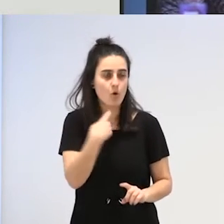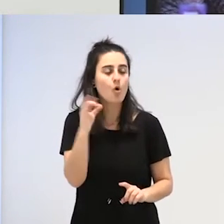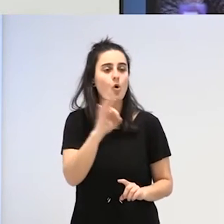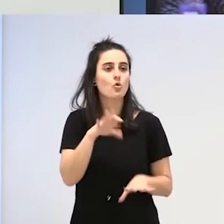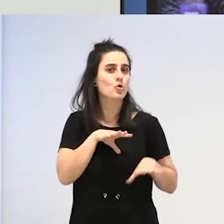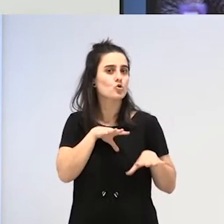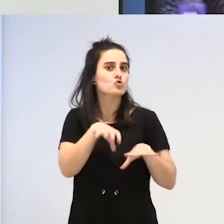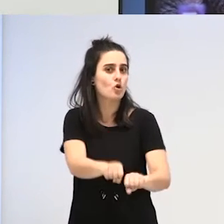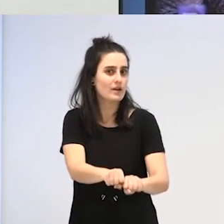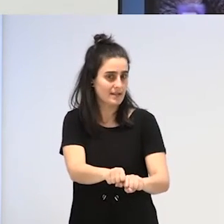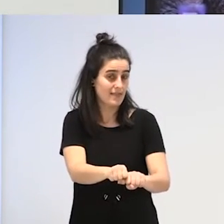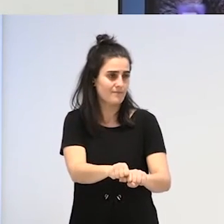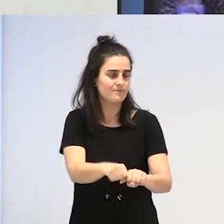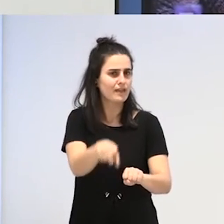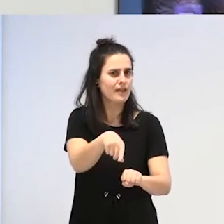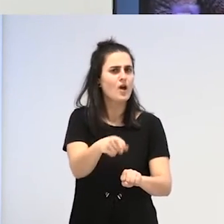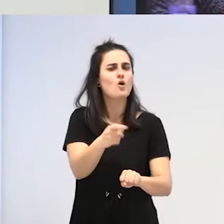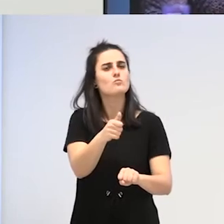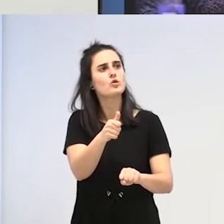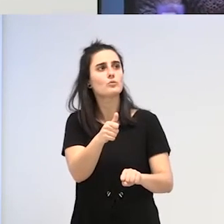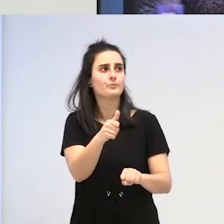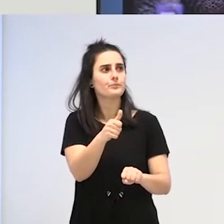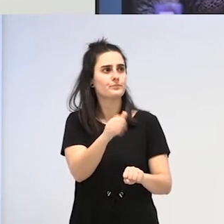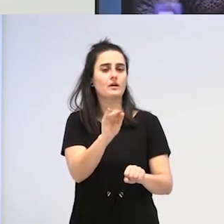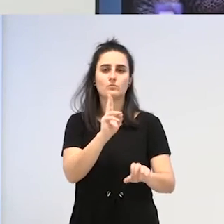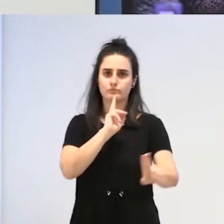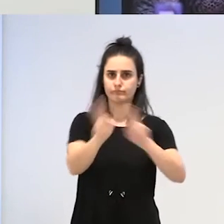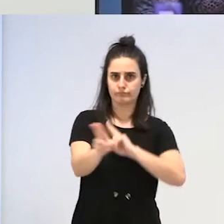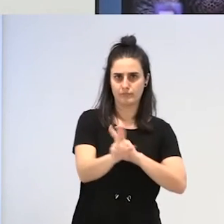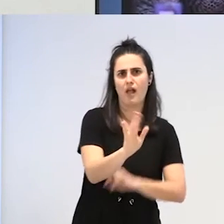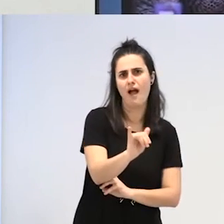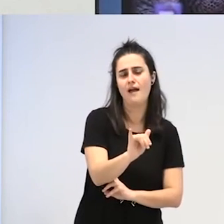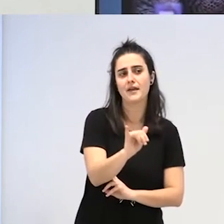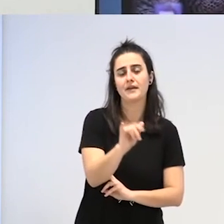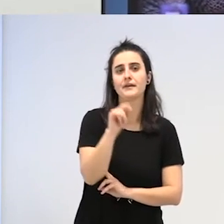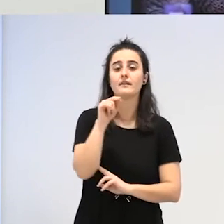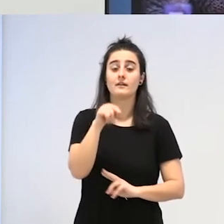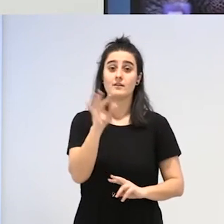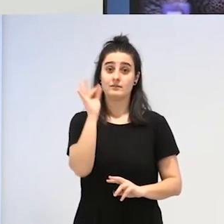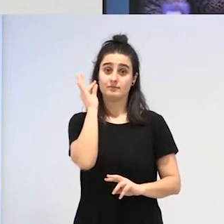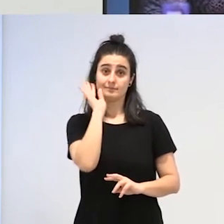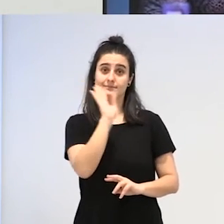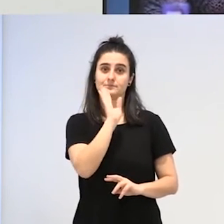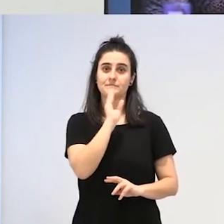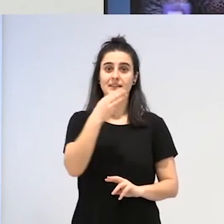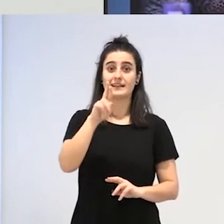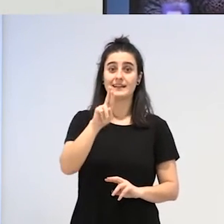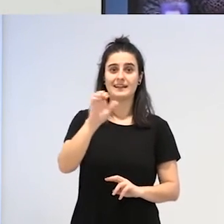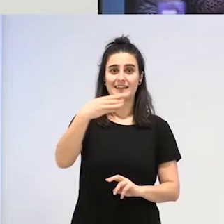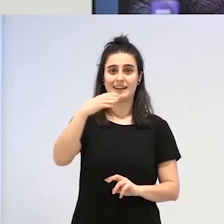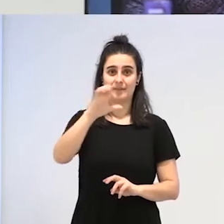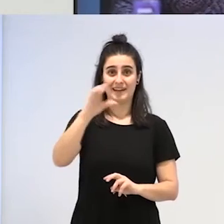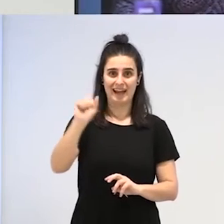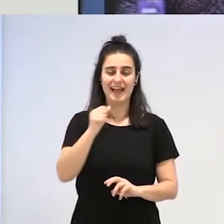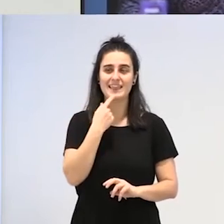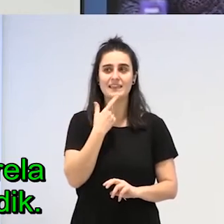praktika horri ba, berak erantzun bat dauka, eta berak esaten du ba,